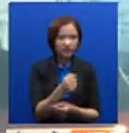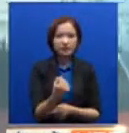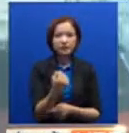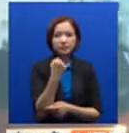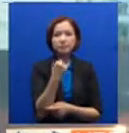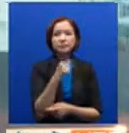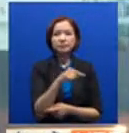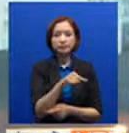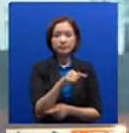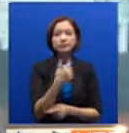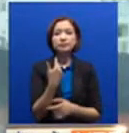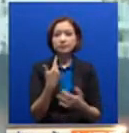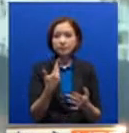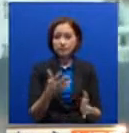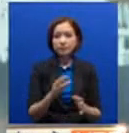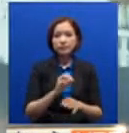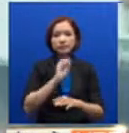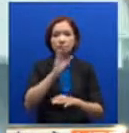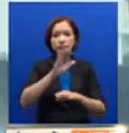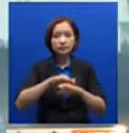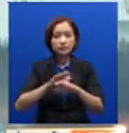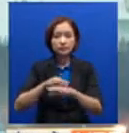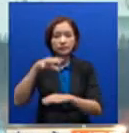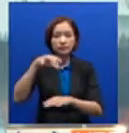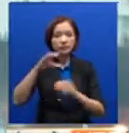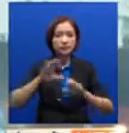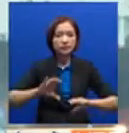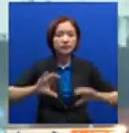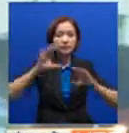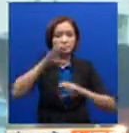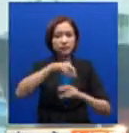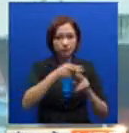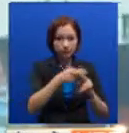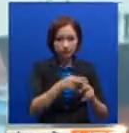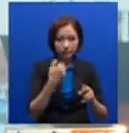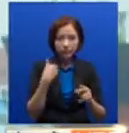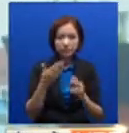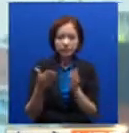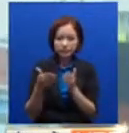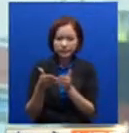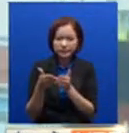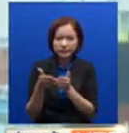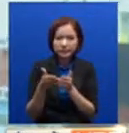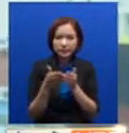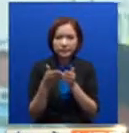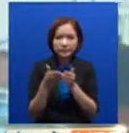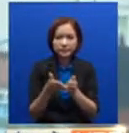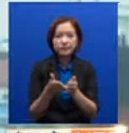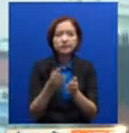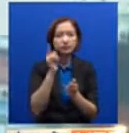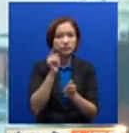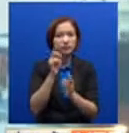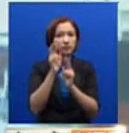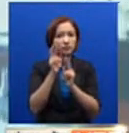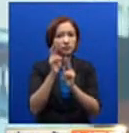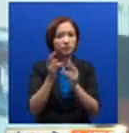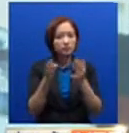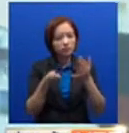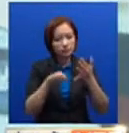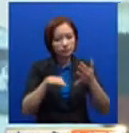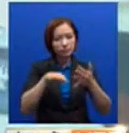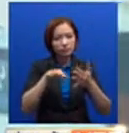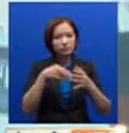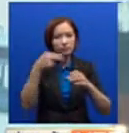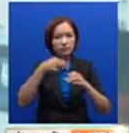พร้อมกันนี้เขายังมีการแจ้งไปถึงภาครัฐและเอกชนด้วยนะที่มีเรือขนาดเล็กให้เพิ่มความระมัดระวังในทุกขั้นตอน